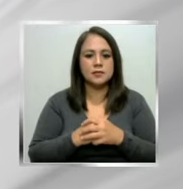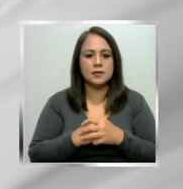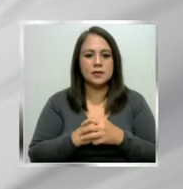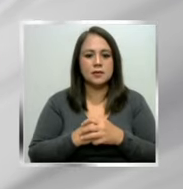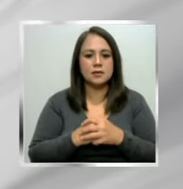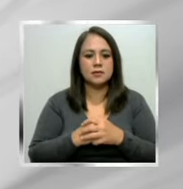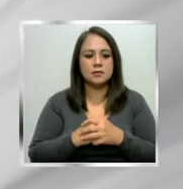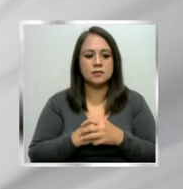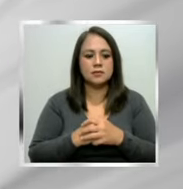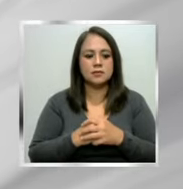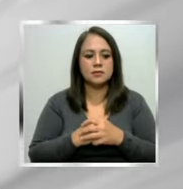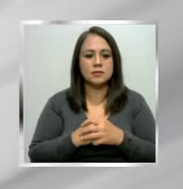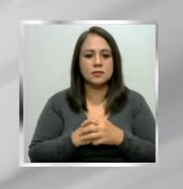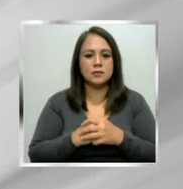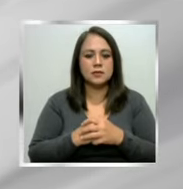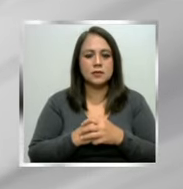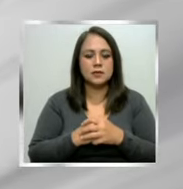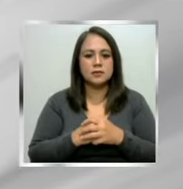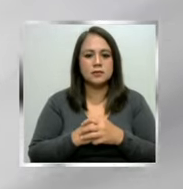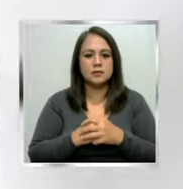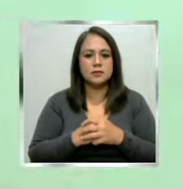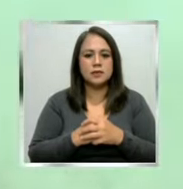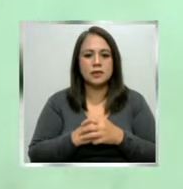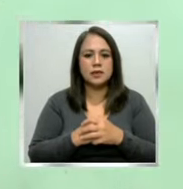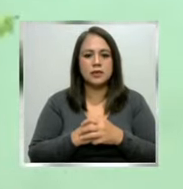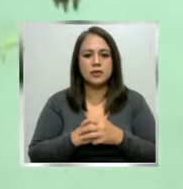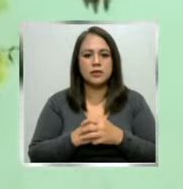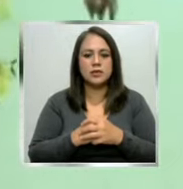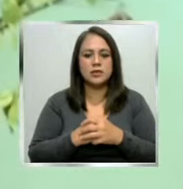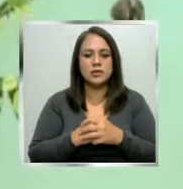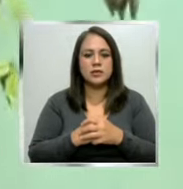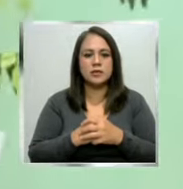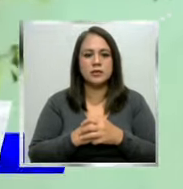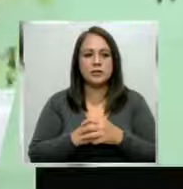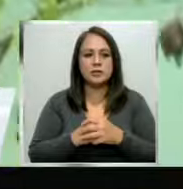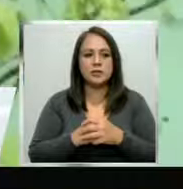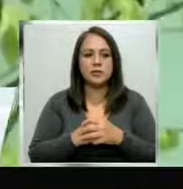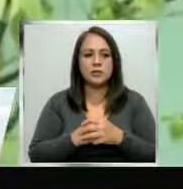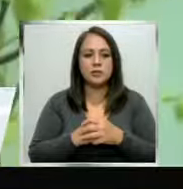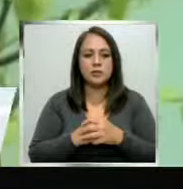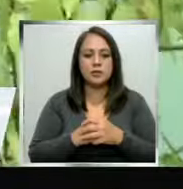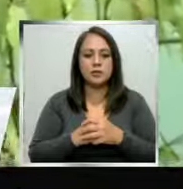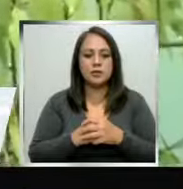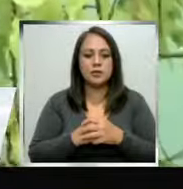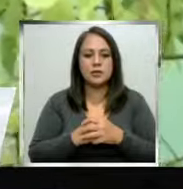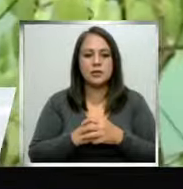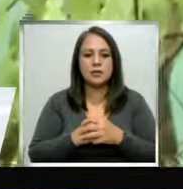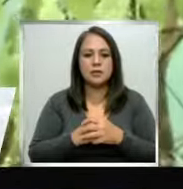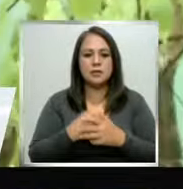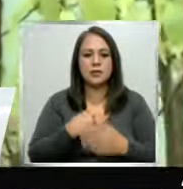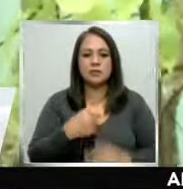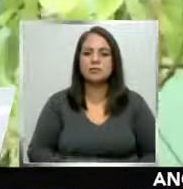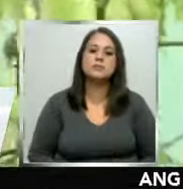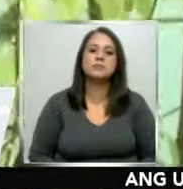Ricardo Zulueta na ang address ay sa Pandi, Bulacan. Dito naman nagpunta kanina ang Pandi Police.